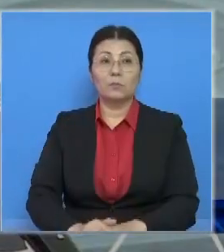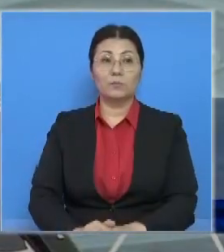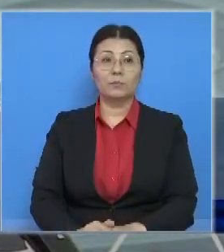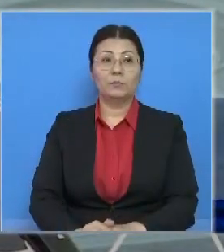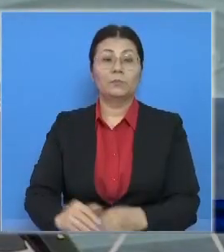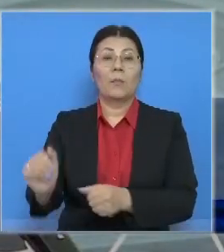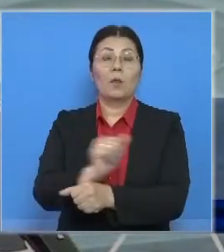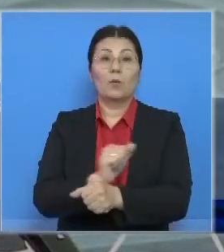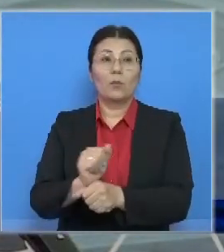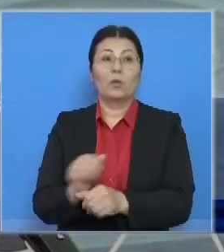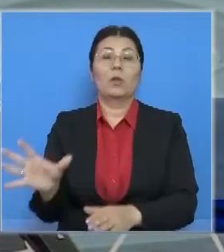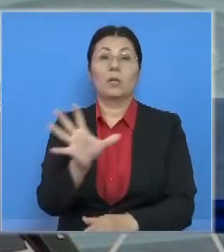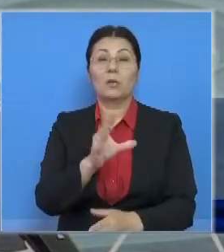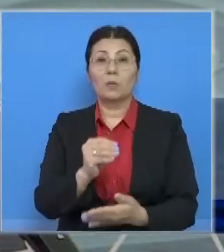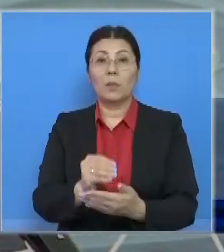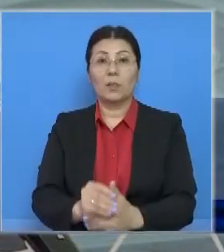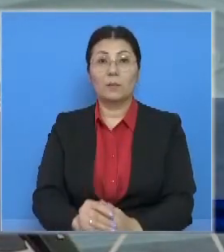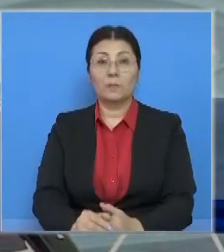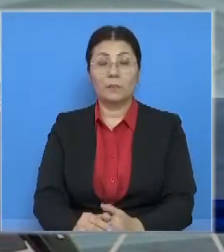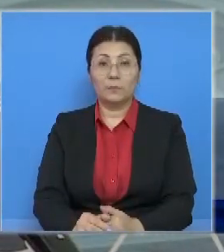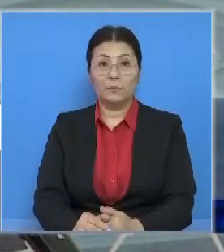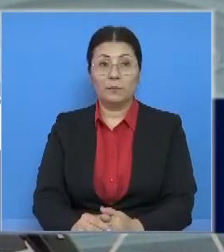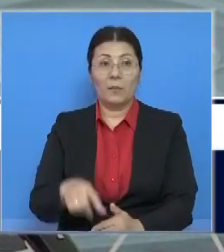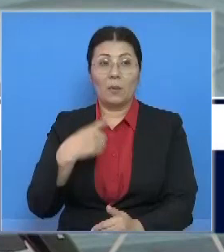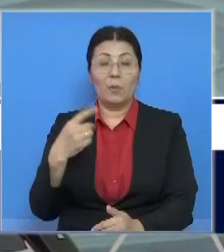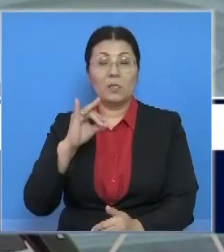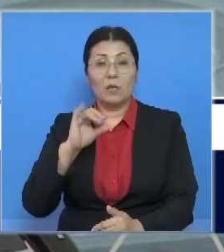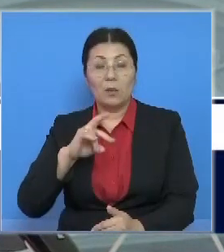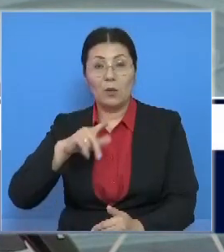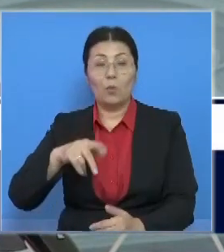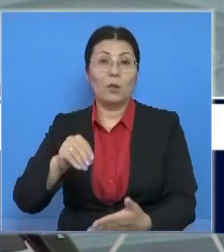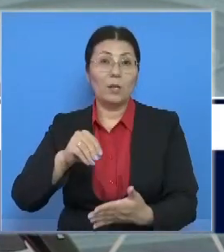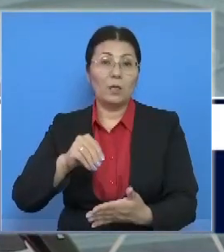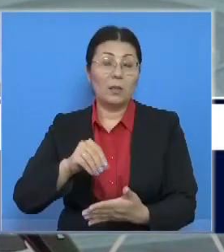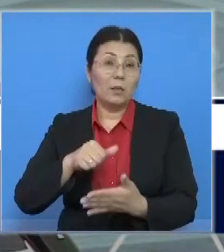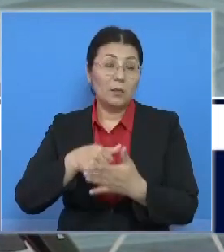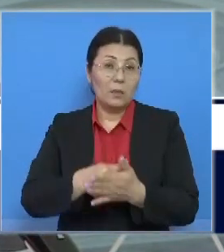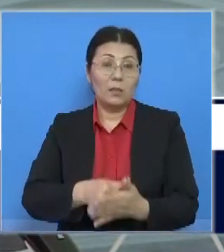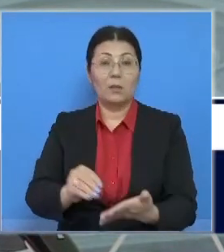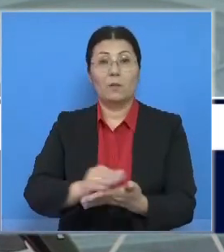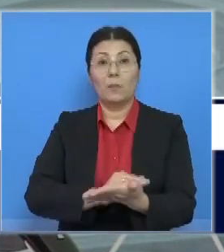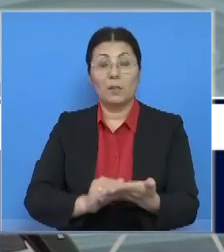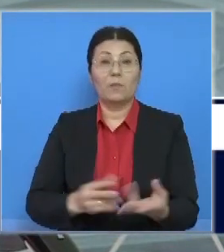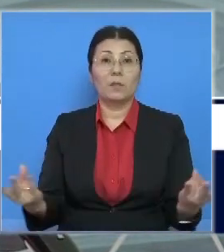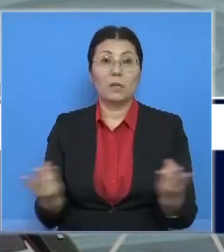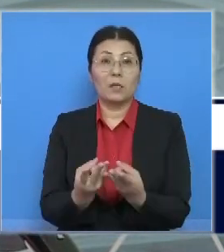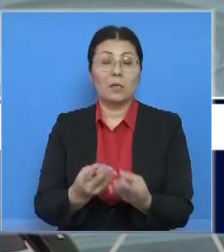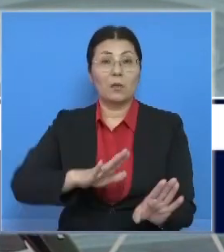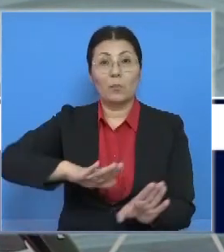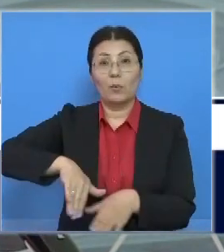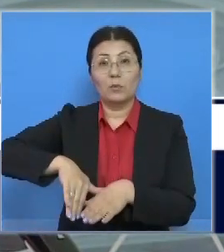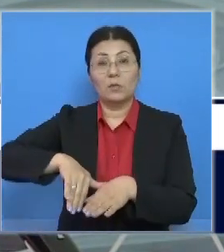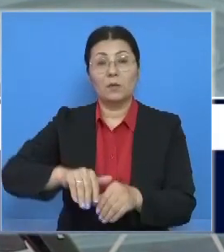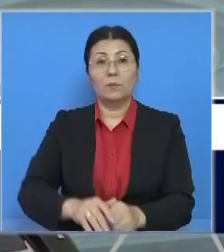Көлік құралдарының бәрін жаңағы 1 шілдеге дейін өтінімдерін беру қажет. Өтінім бергеннен кейін